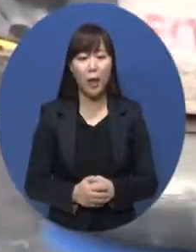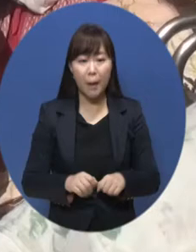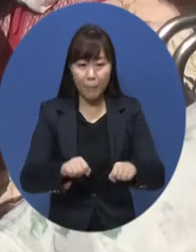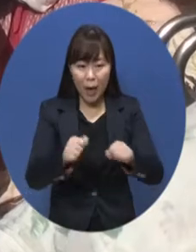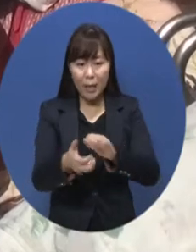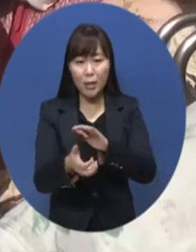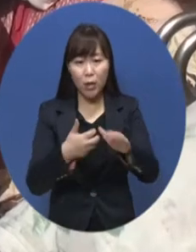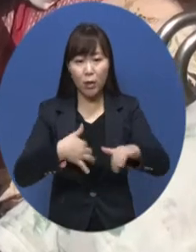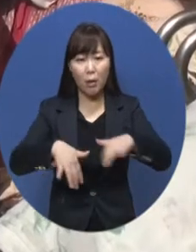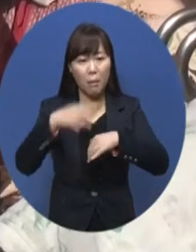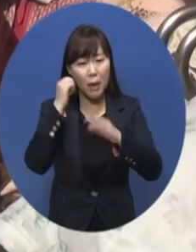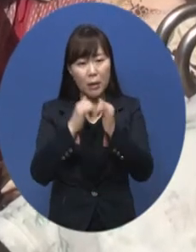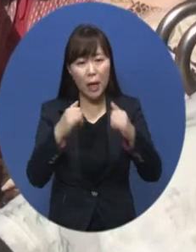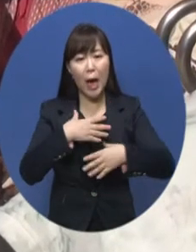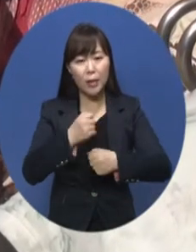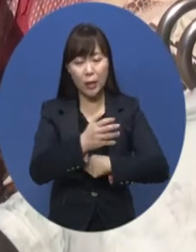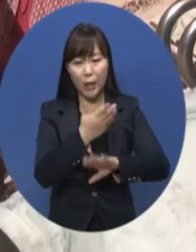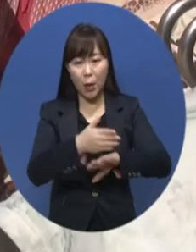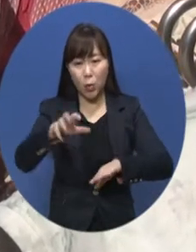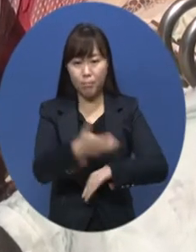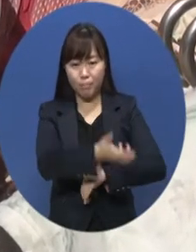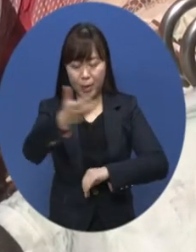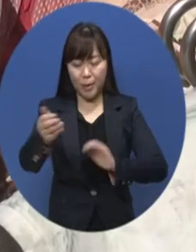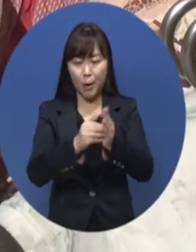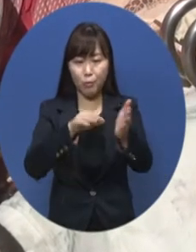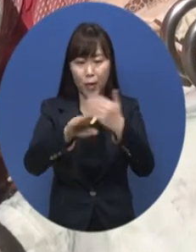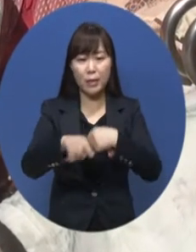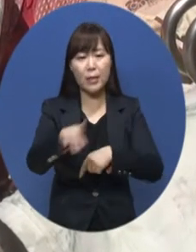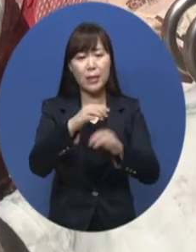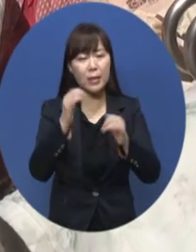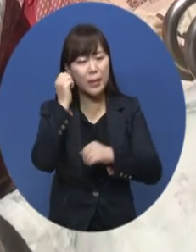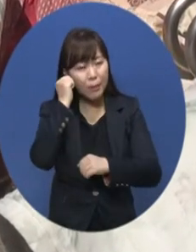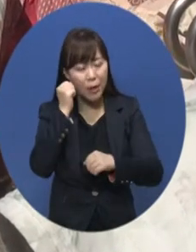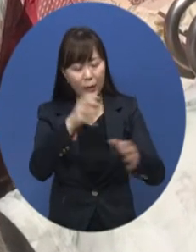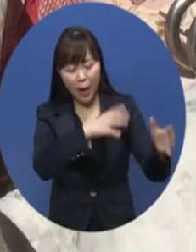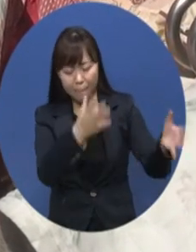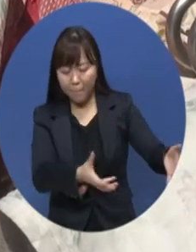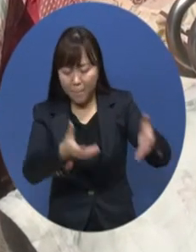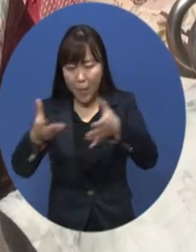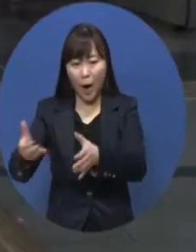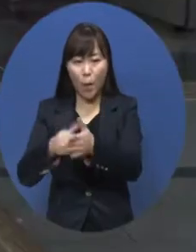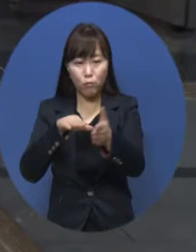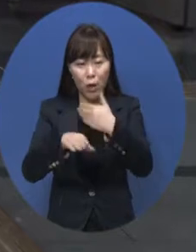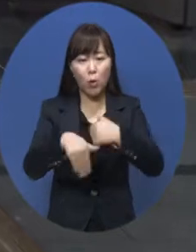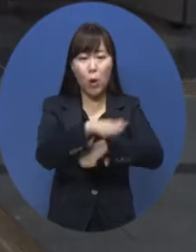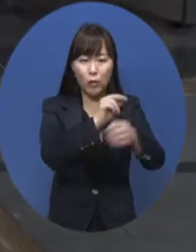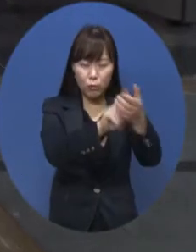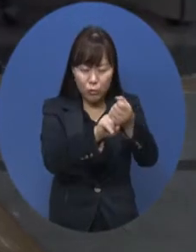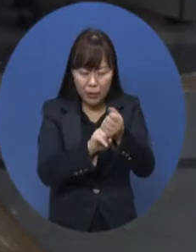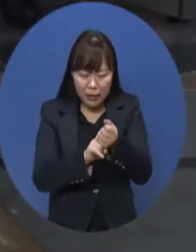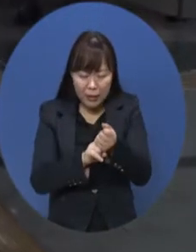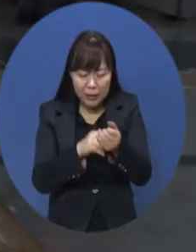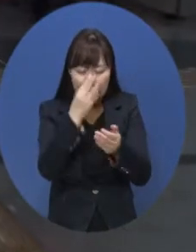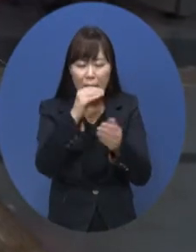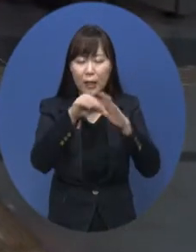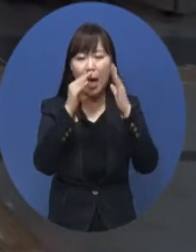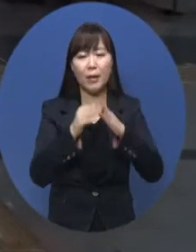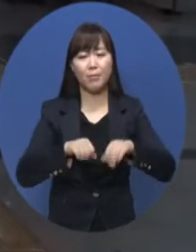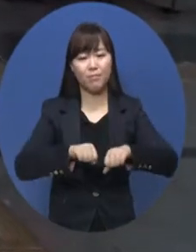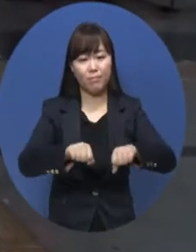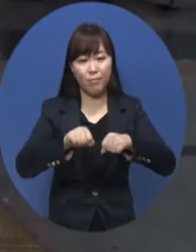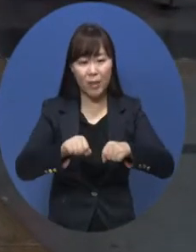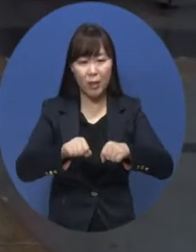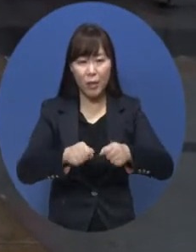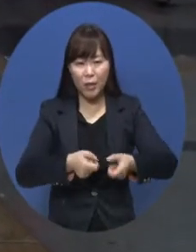전 노숙인들을 안전하게 이동시킨 후 그들의 잠자리를 걷어내고 곳곳에 숨겨져 있는 쓰레기까지 치우며